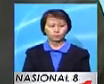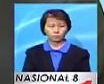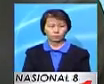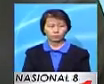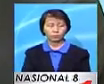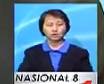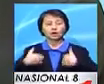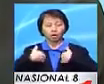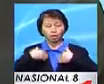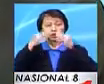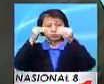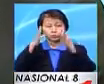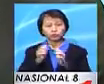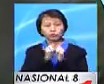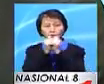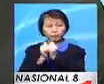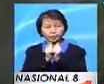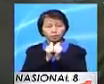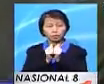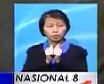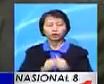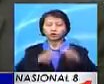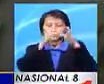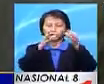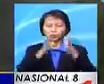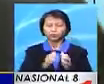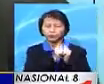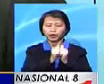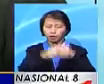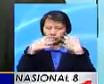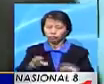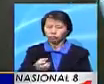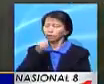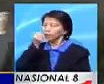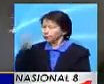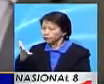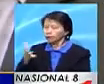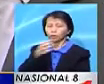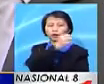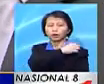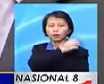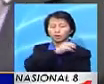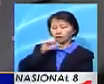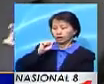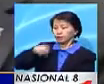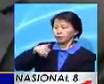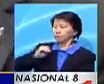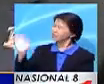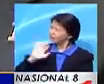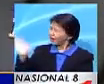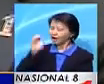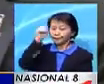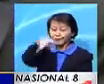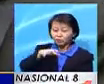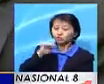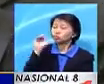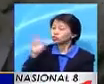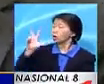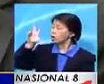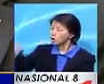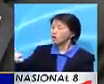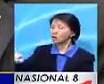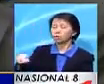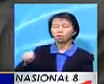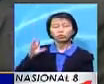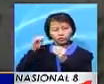Ada guru pengiring dan guru pengiring pun telah memaklumkan kepada pegawai-pegawai APM supaya jangan masukkan ular. Kita